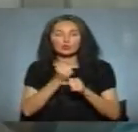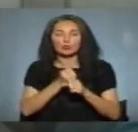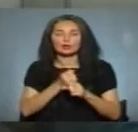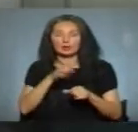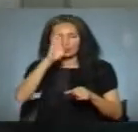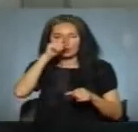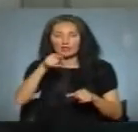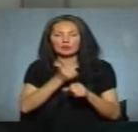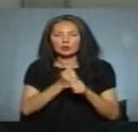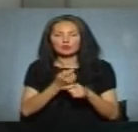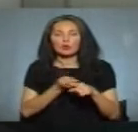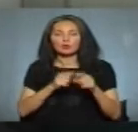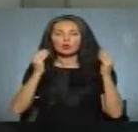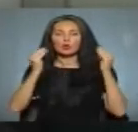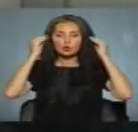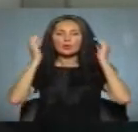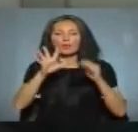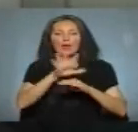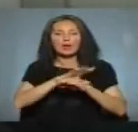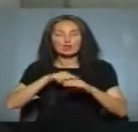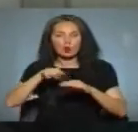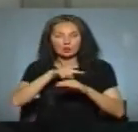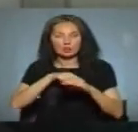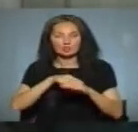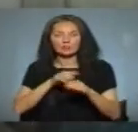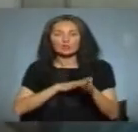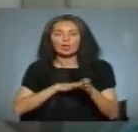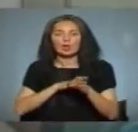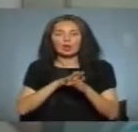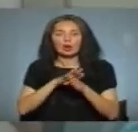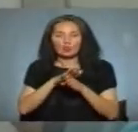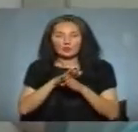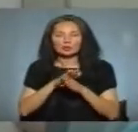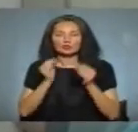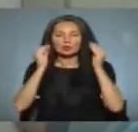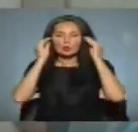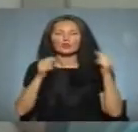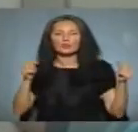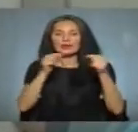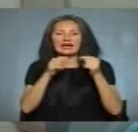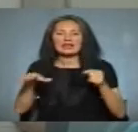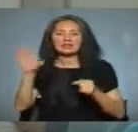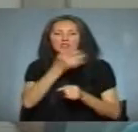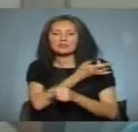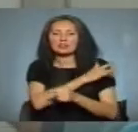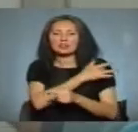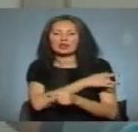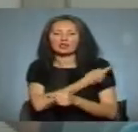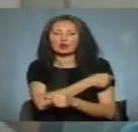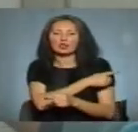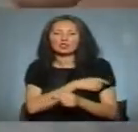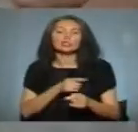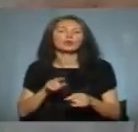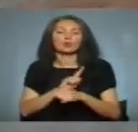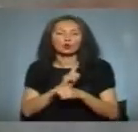не запотіває і, як було сказано раніше, повністю відповідає всім санітарно-гігієнічним нормам, а також в ньому досить комфортно